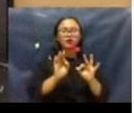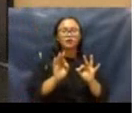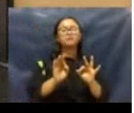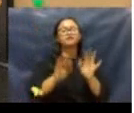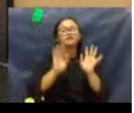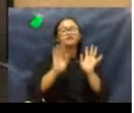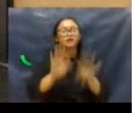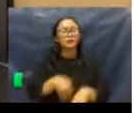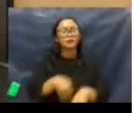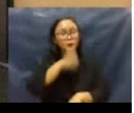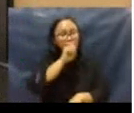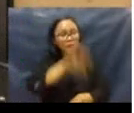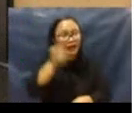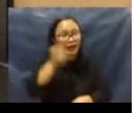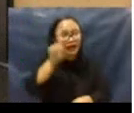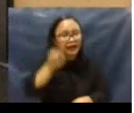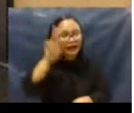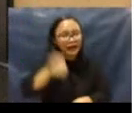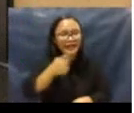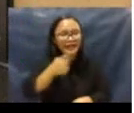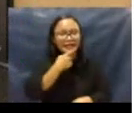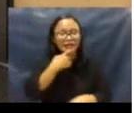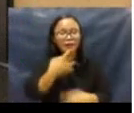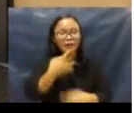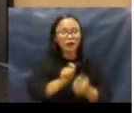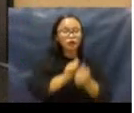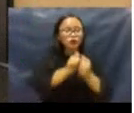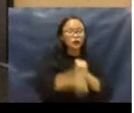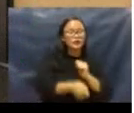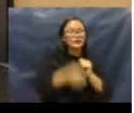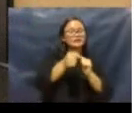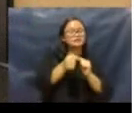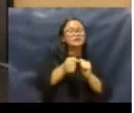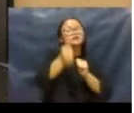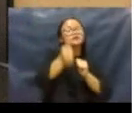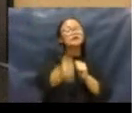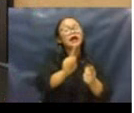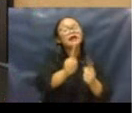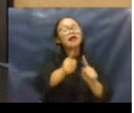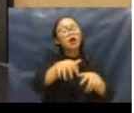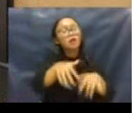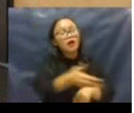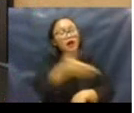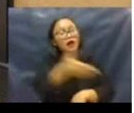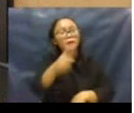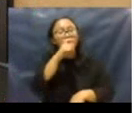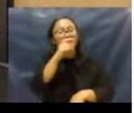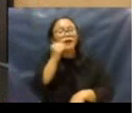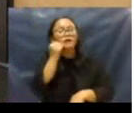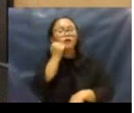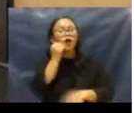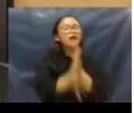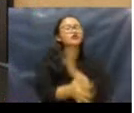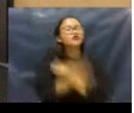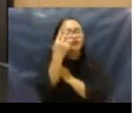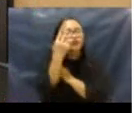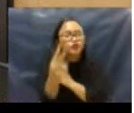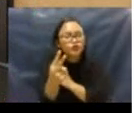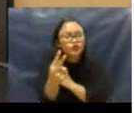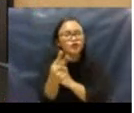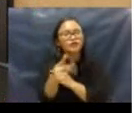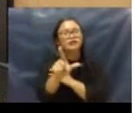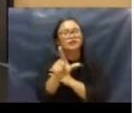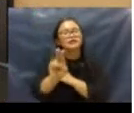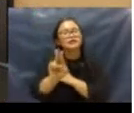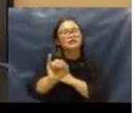kembali bahwa kuis ini hanya bisa dilakukan jika Bapak dan Ibu menonton kuis ini secara live. Secara live itu